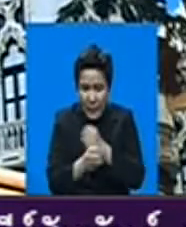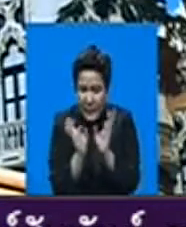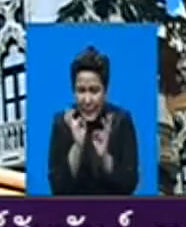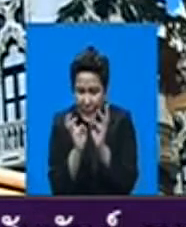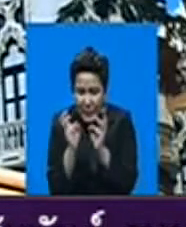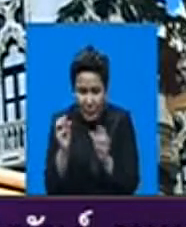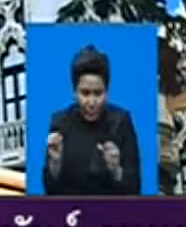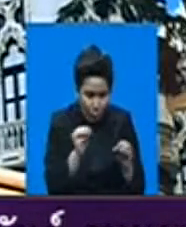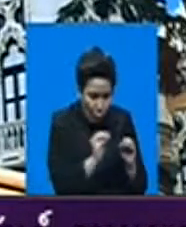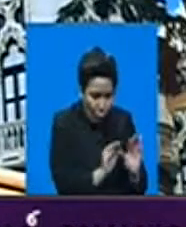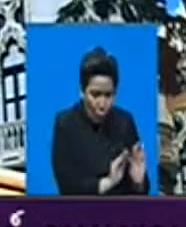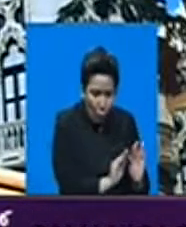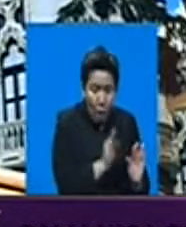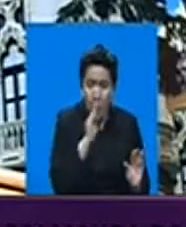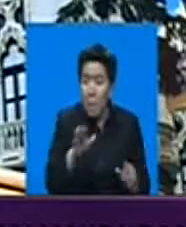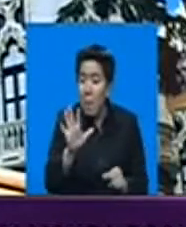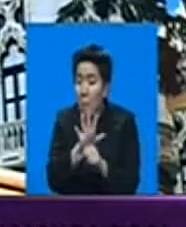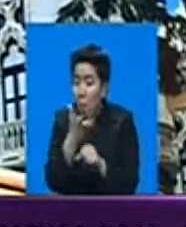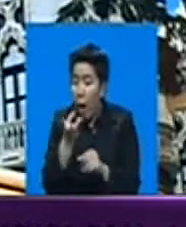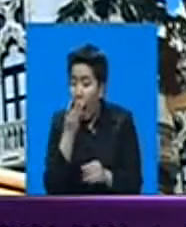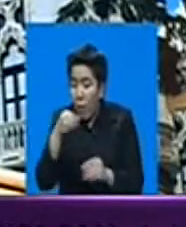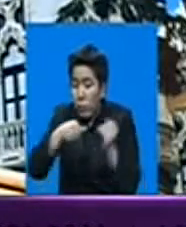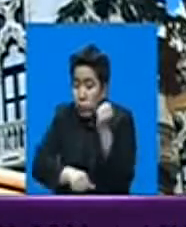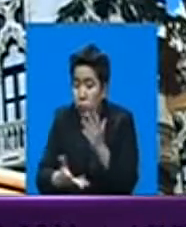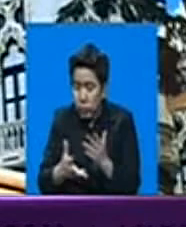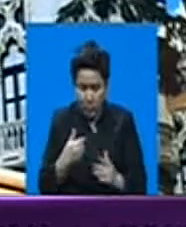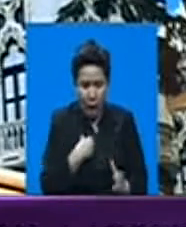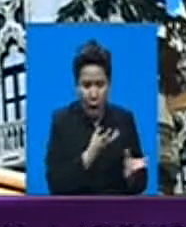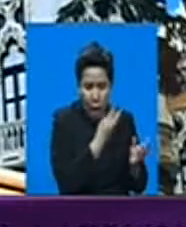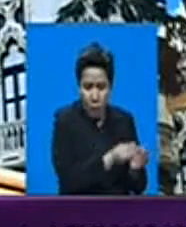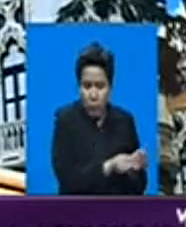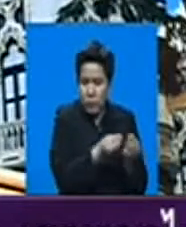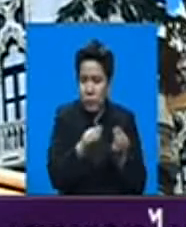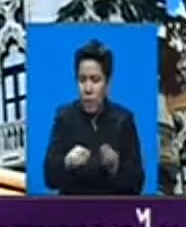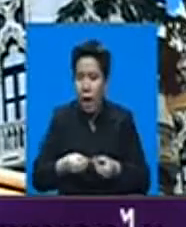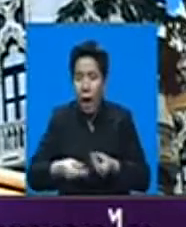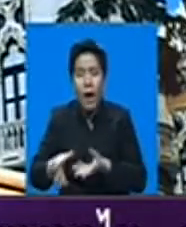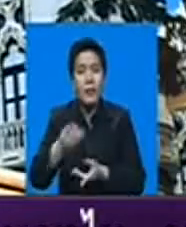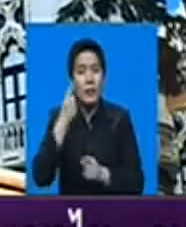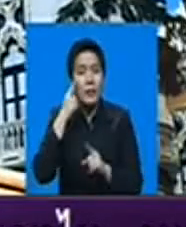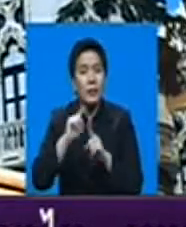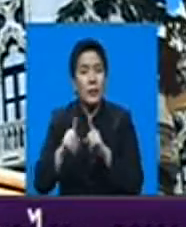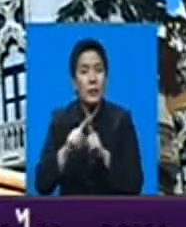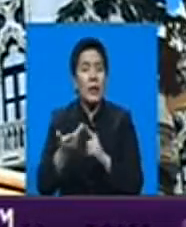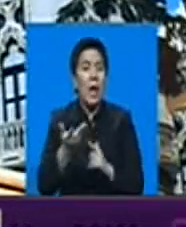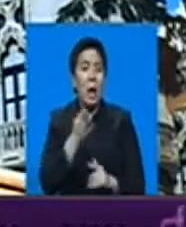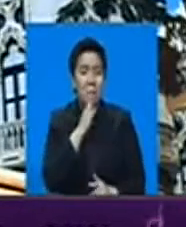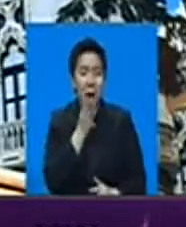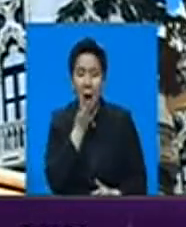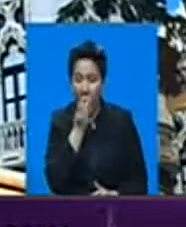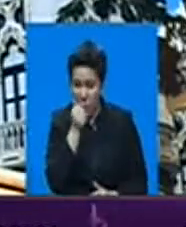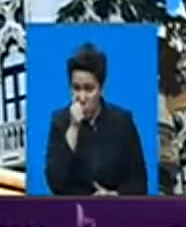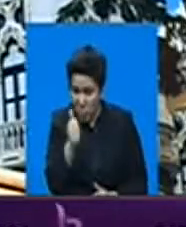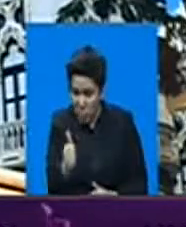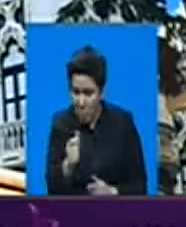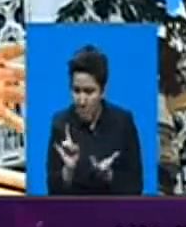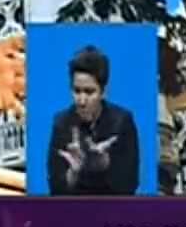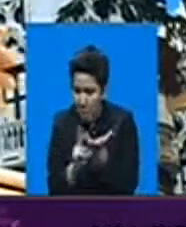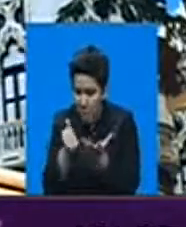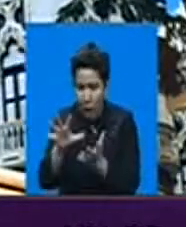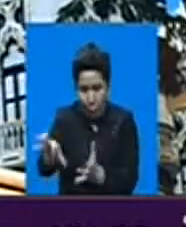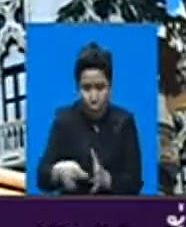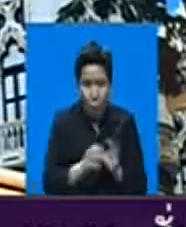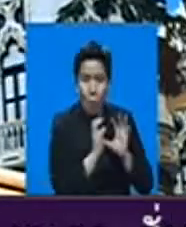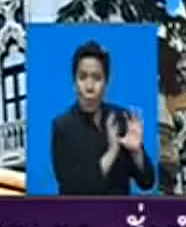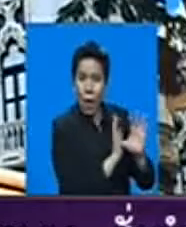พันธุ์ข้าวก็ไม่พอไม่มีนะราคาแพงแล้วก็ต้องธนาคารนะครับเวลาข้าวมีเก็บไว้ส่วนหนึ่งทุกคนก็